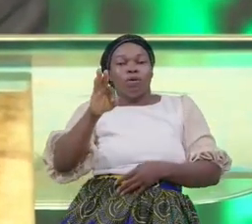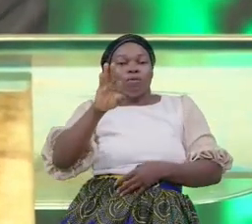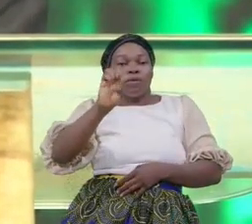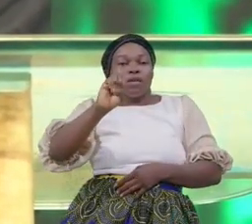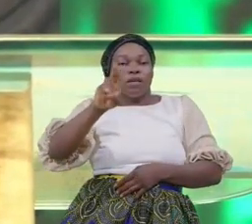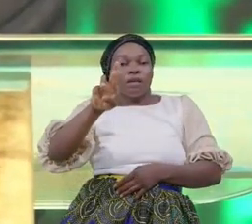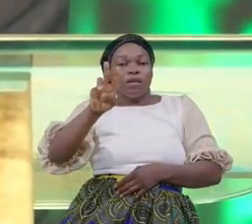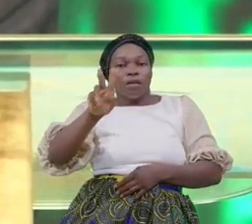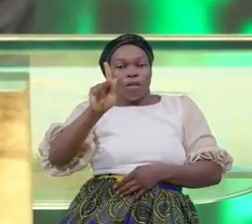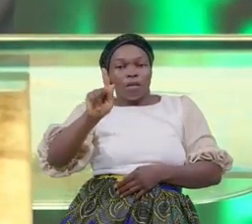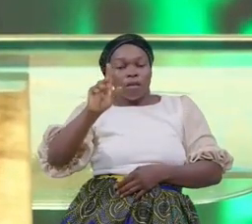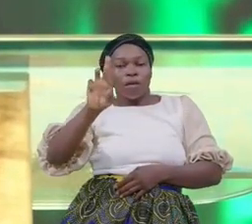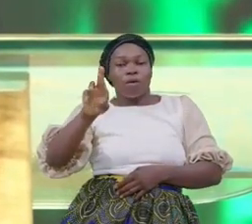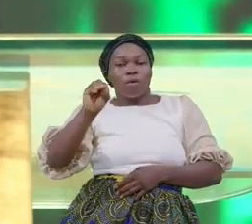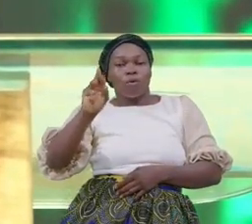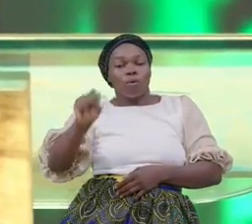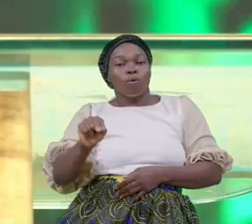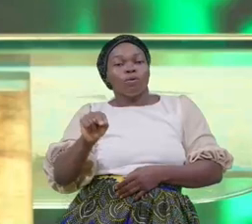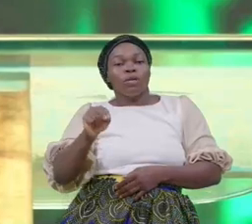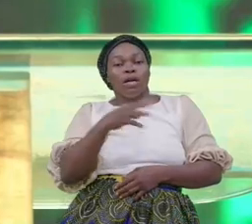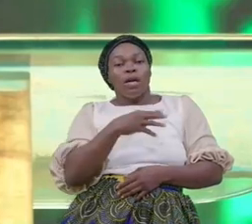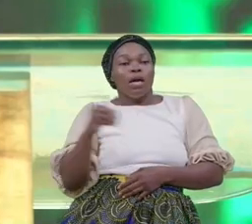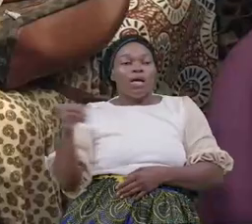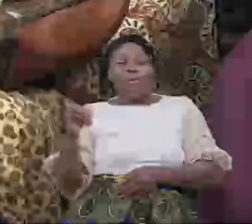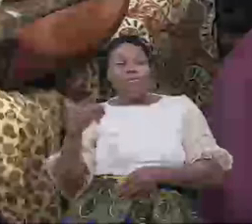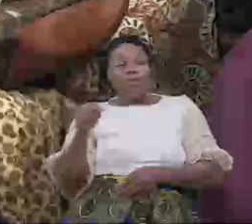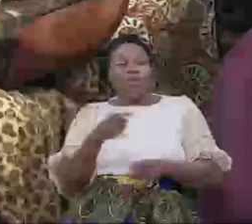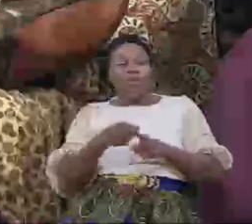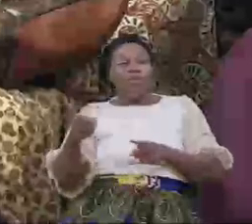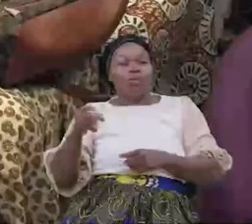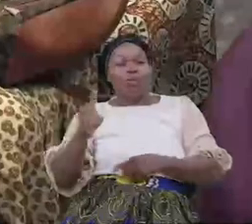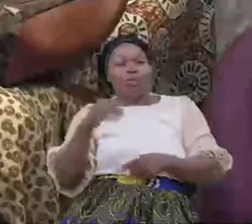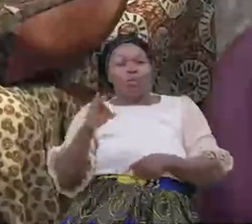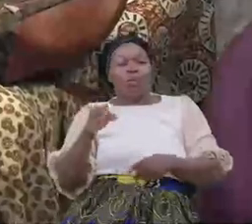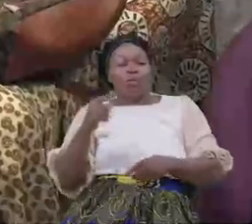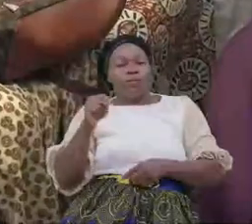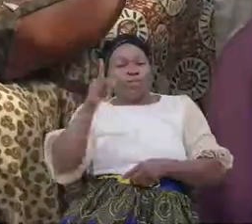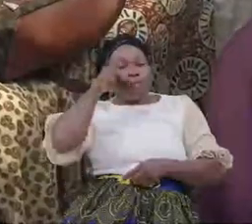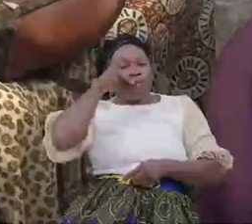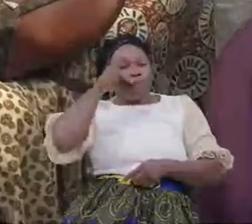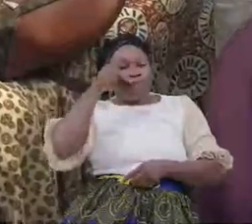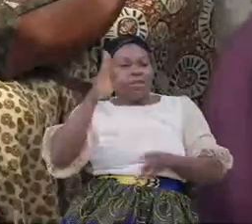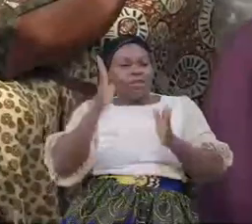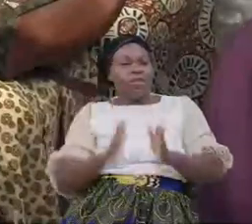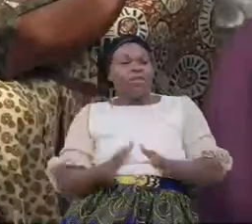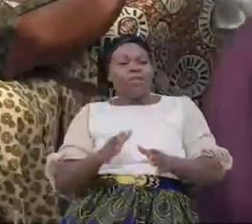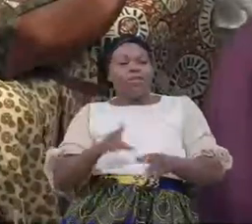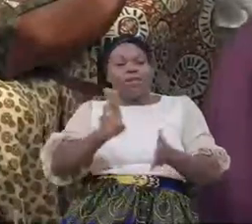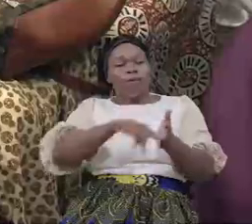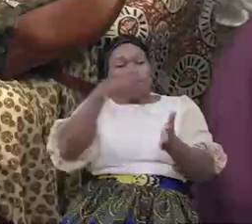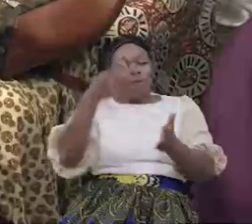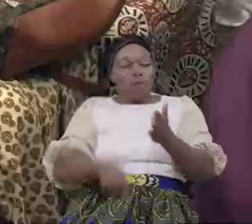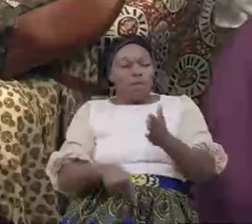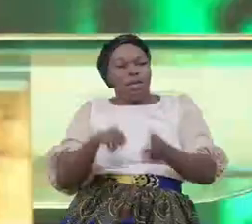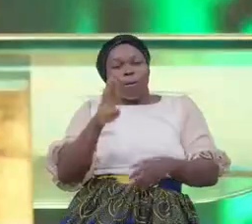Les Philistins blessés à mort tombèrent dans le chemin de Chalraïm jusqu'à